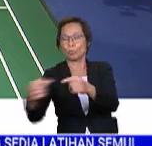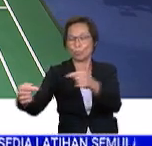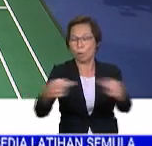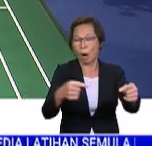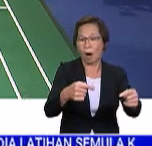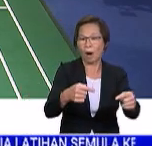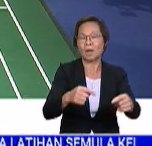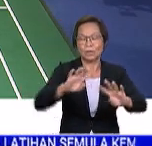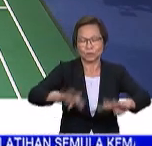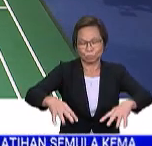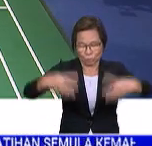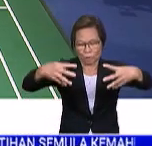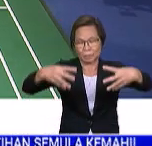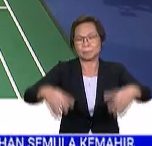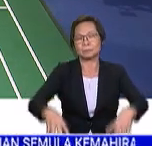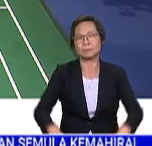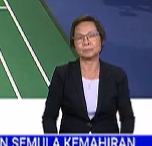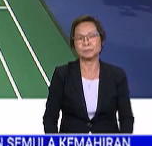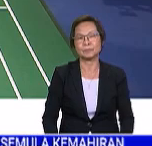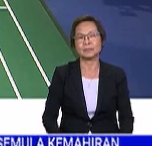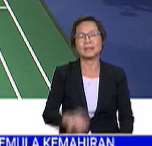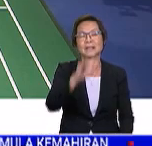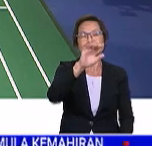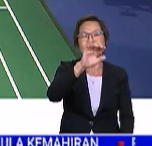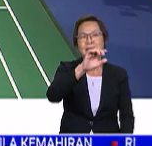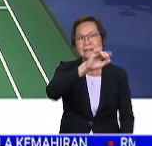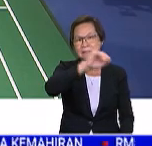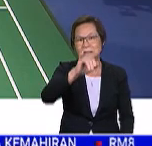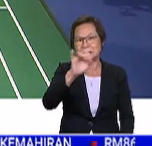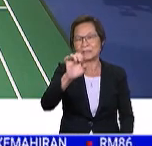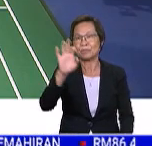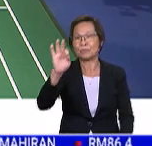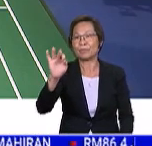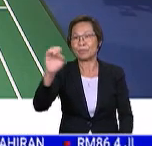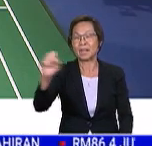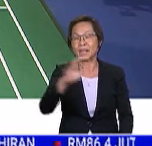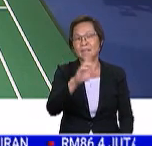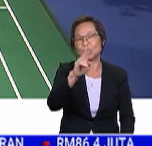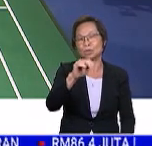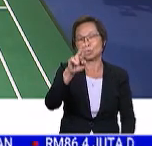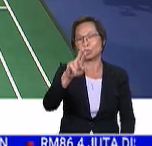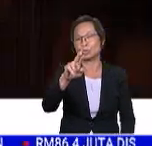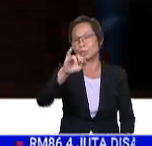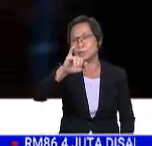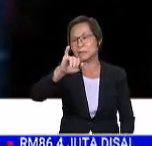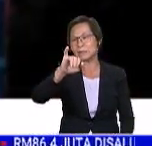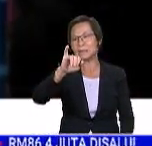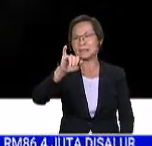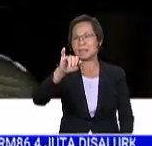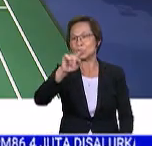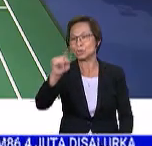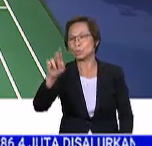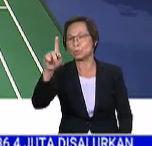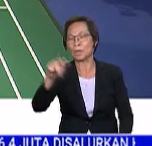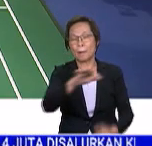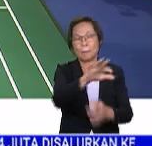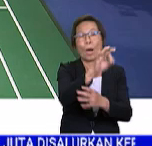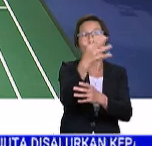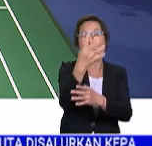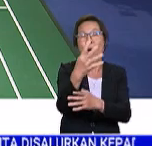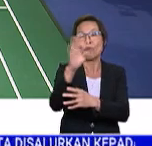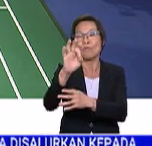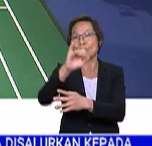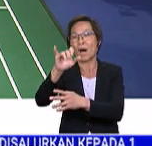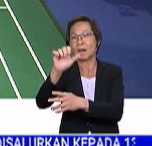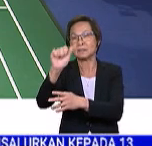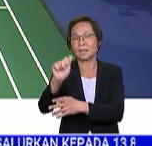beraksi di Suku akhir PCV dan Nur insiden Bagaimana pendapat tugas berat apabila bakal bertemu pilihan keempat Fajar